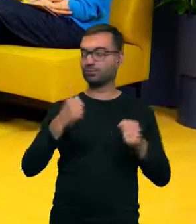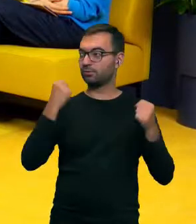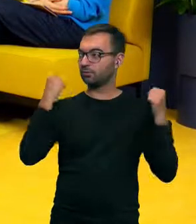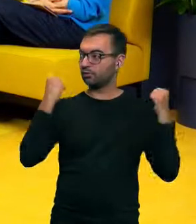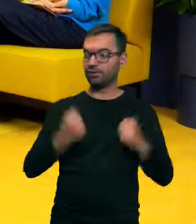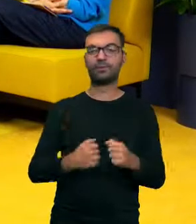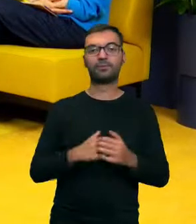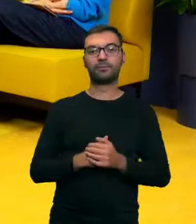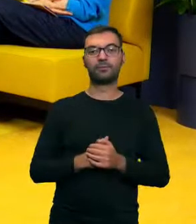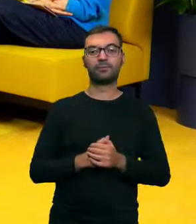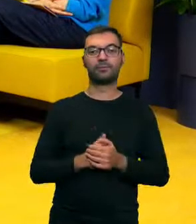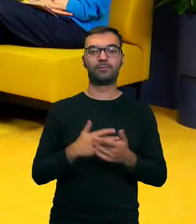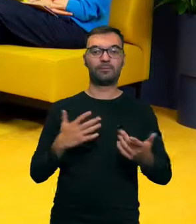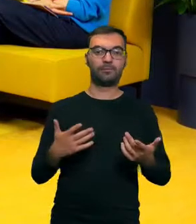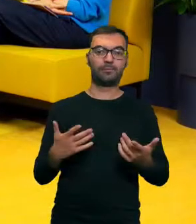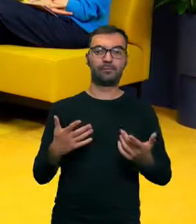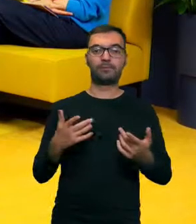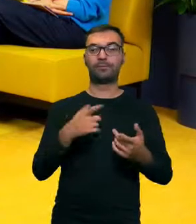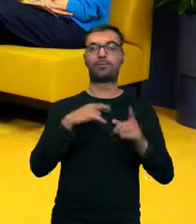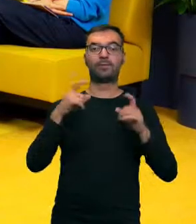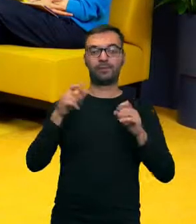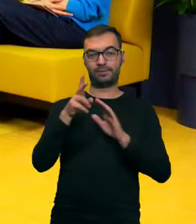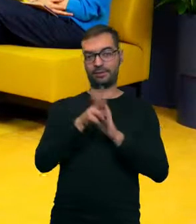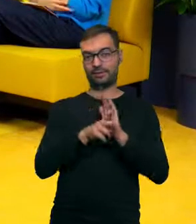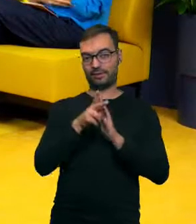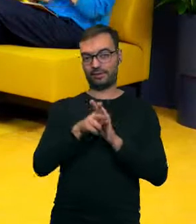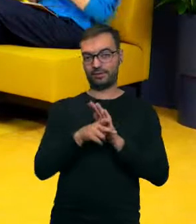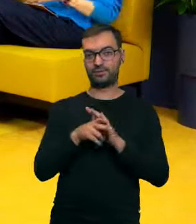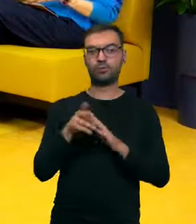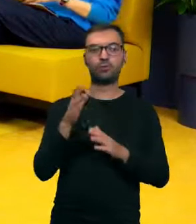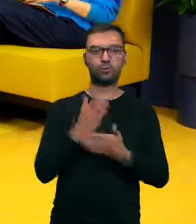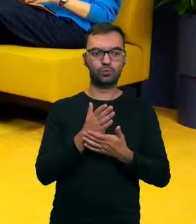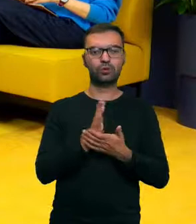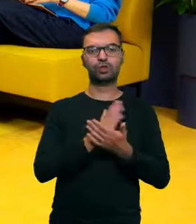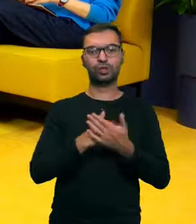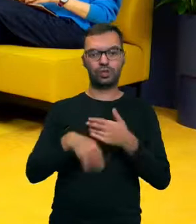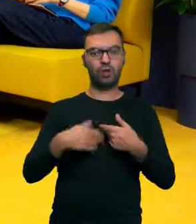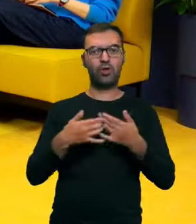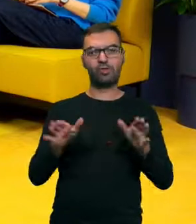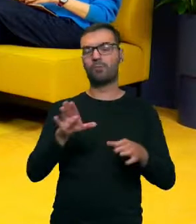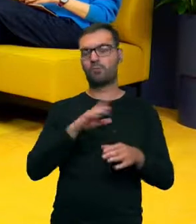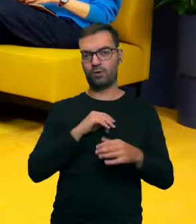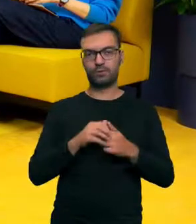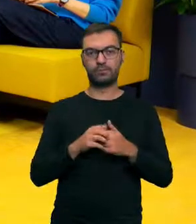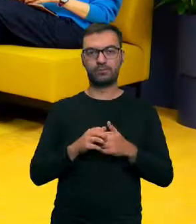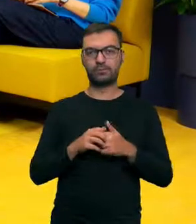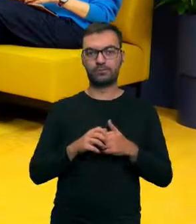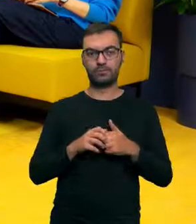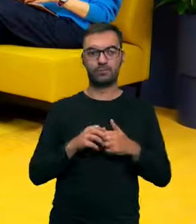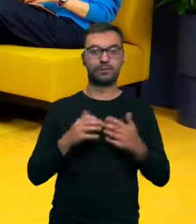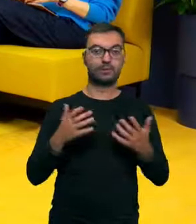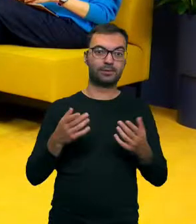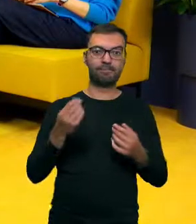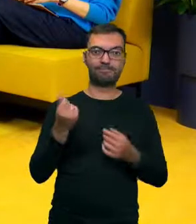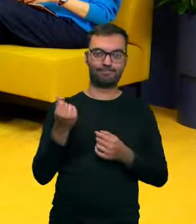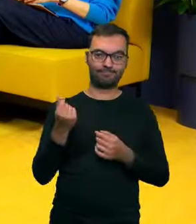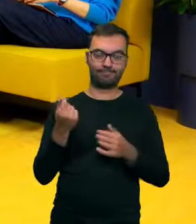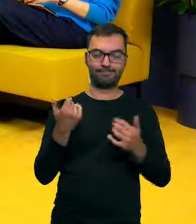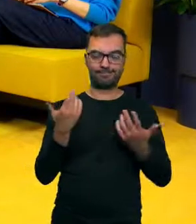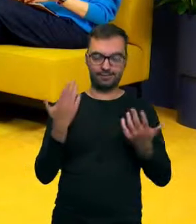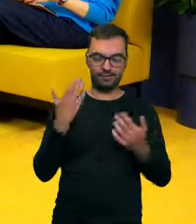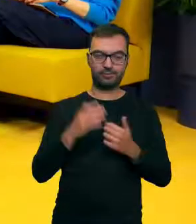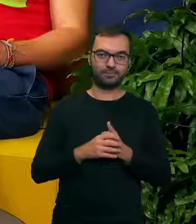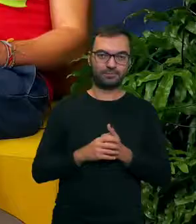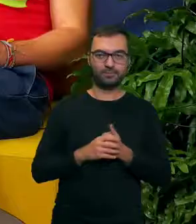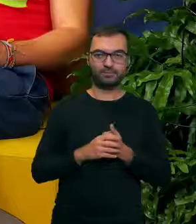bo jak już żeśmy zaczęli zdjęcia, to już mogła być część rzeczy otwarta. No a to wtedy jakby ten pieniądz się też inaczej